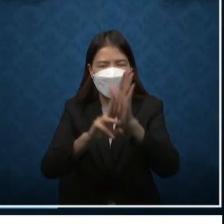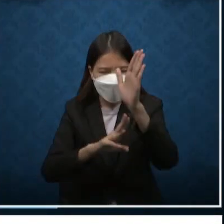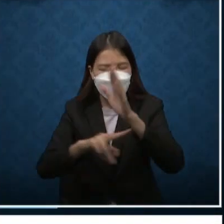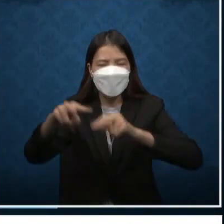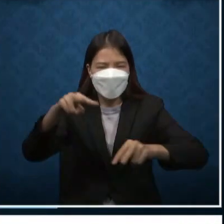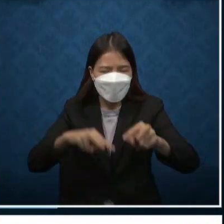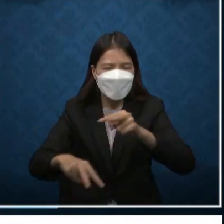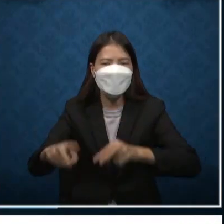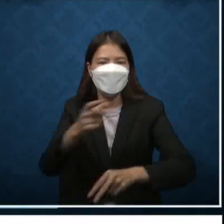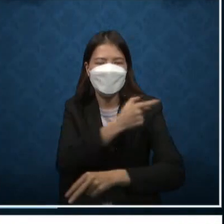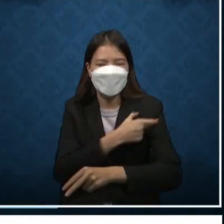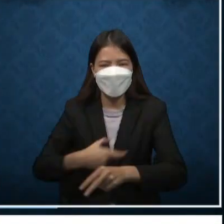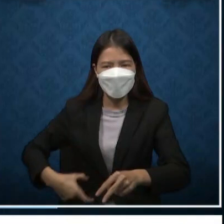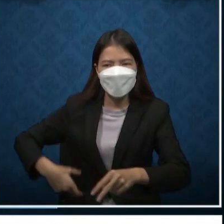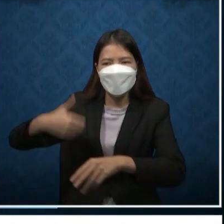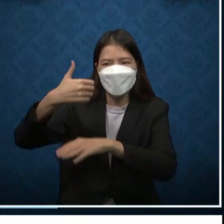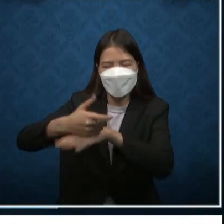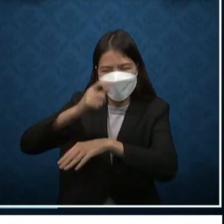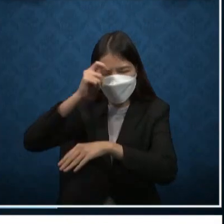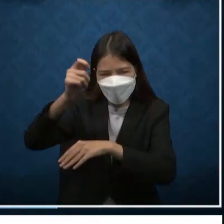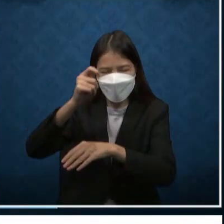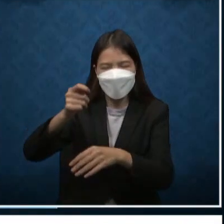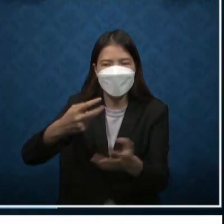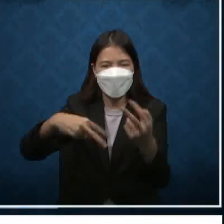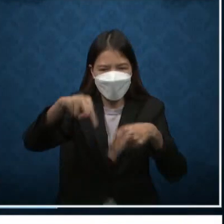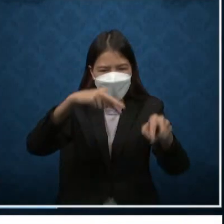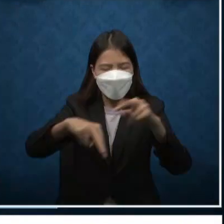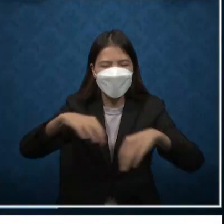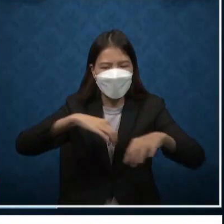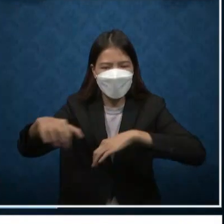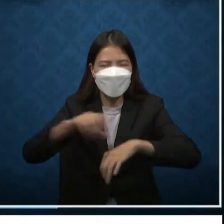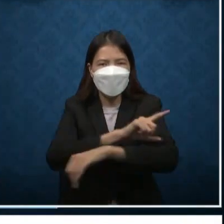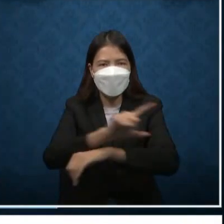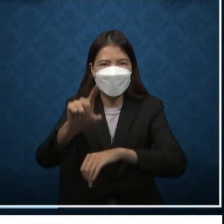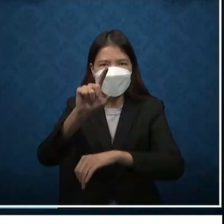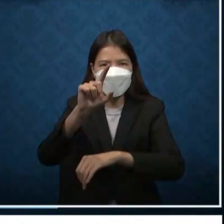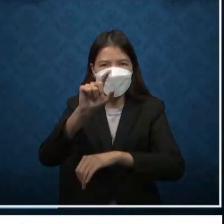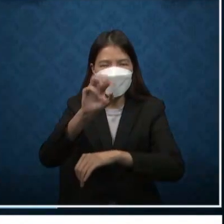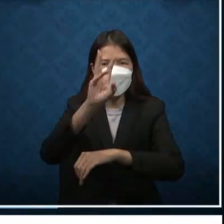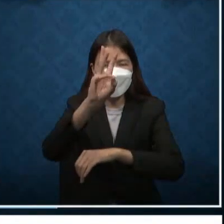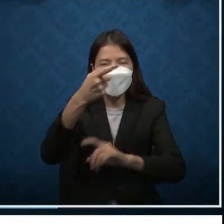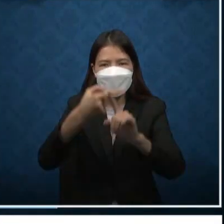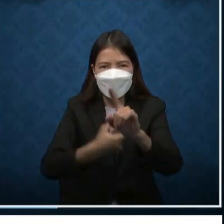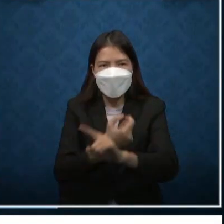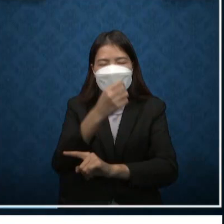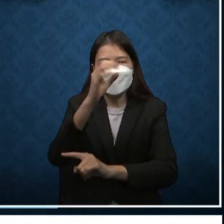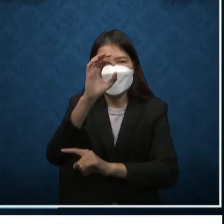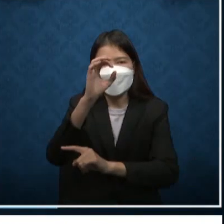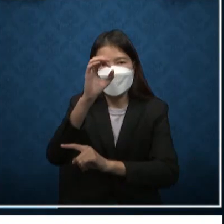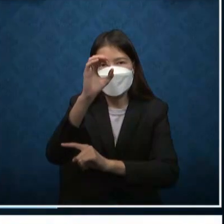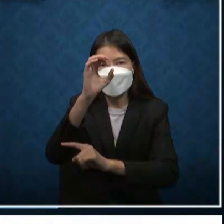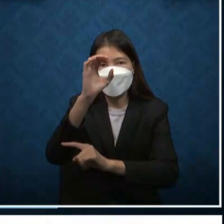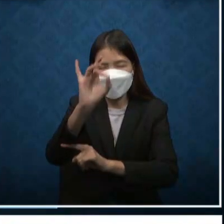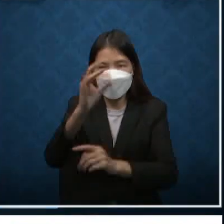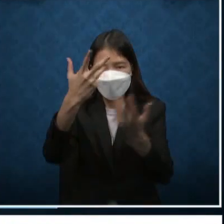อัมีพระมหาสัวทงเป็ประมุคในการจดสำนาครั้งนี้แล้ได้จัดเมอวที่ 26 สิ่หา2565 หน้ขกจุม